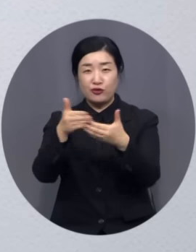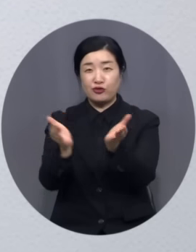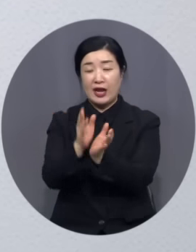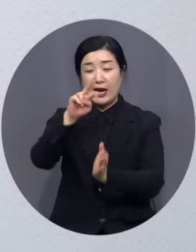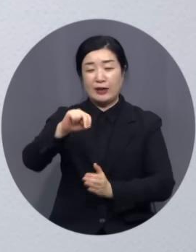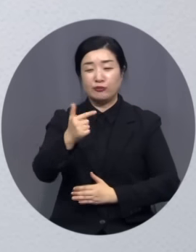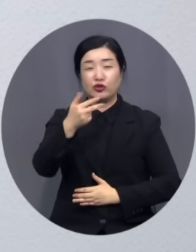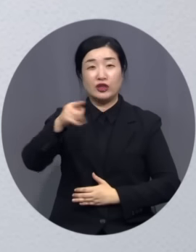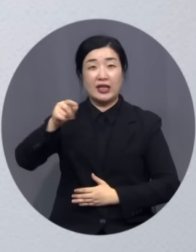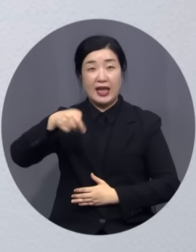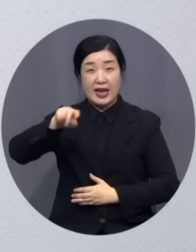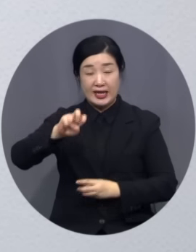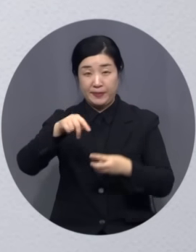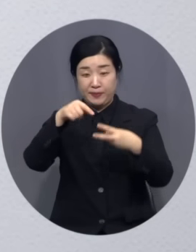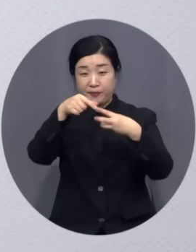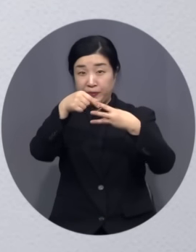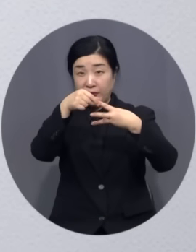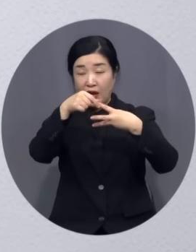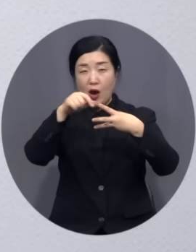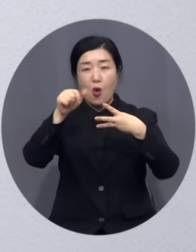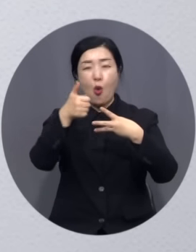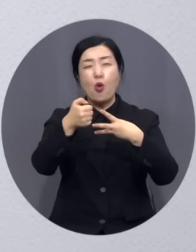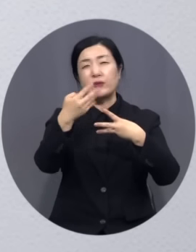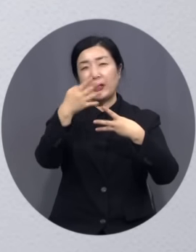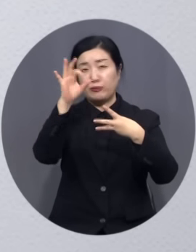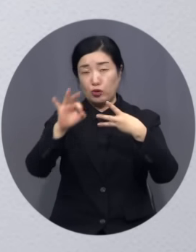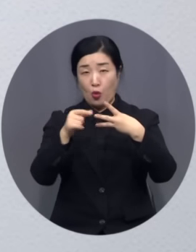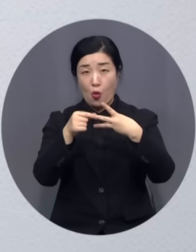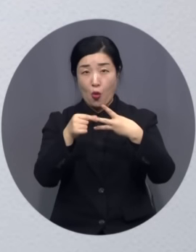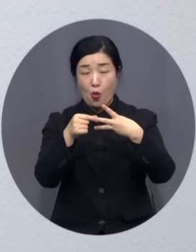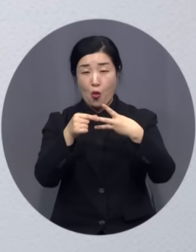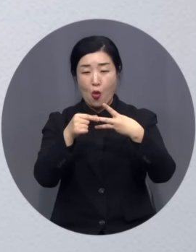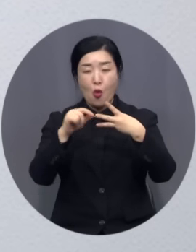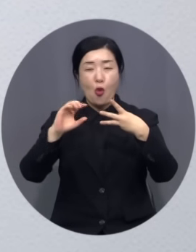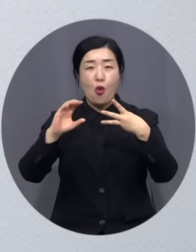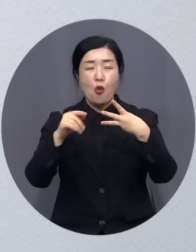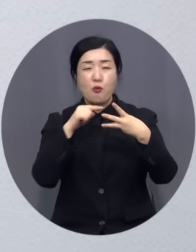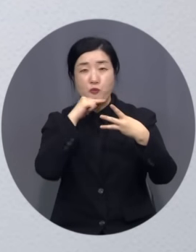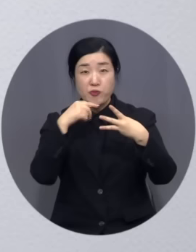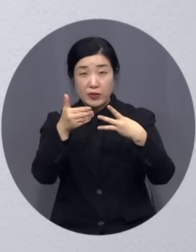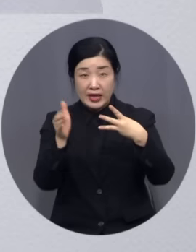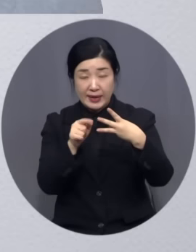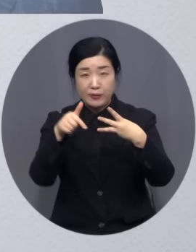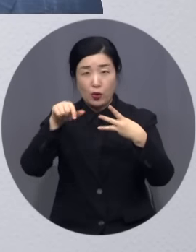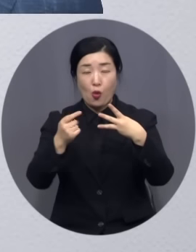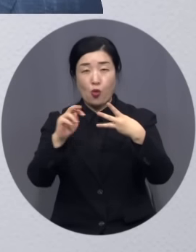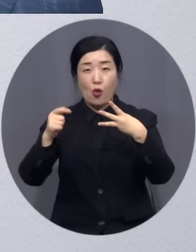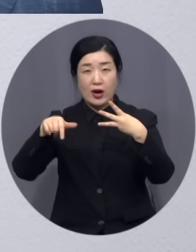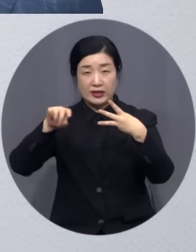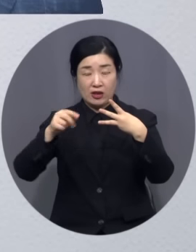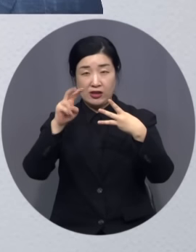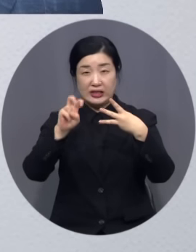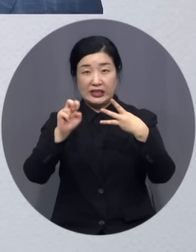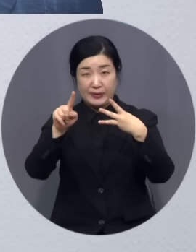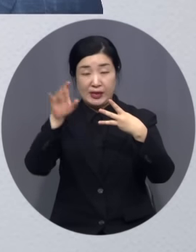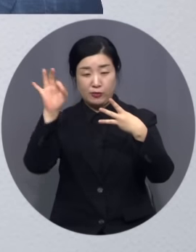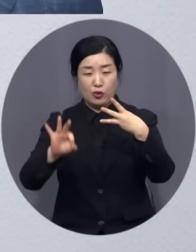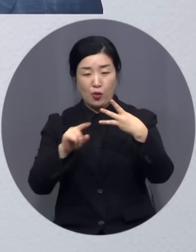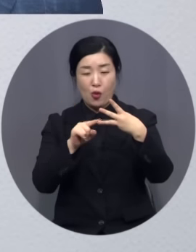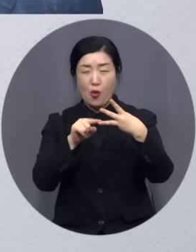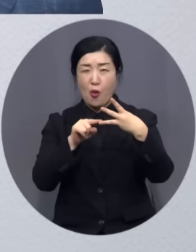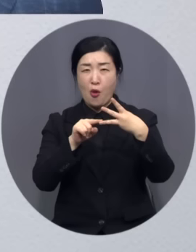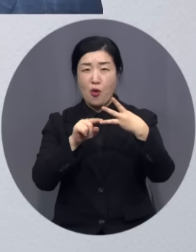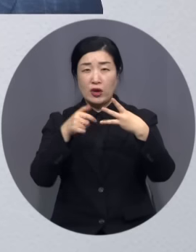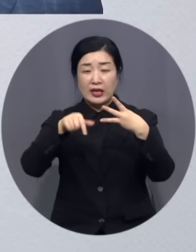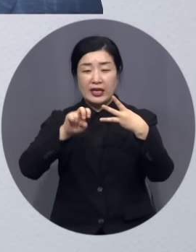문대림 후보가 54% 가장 높았고 국민의 힘 고광철 후보 21% 무소속